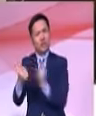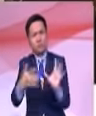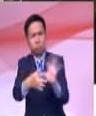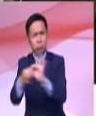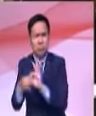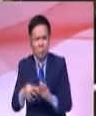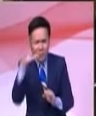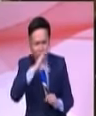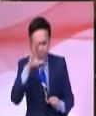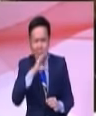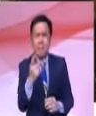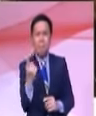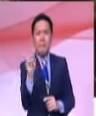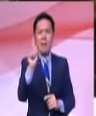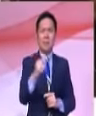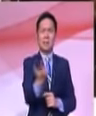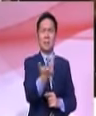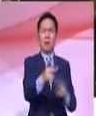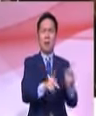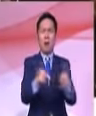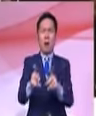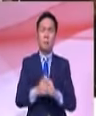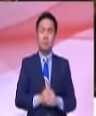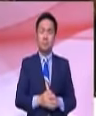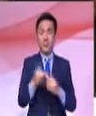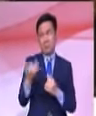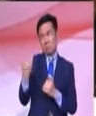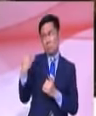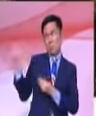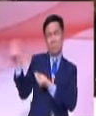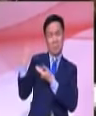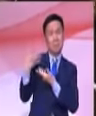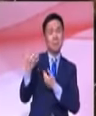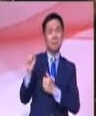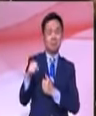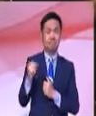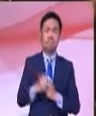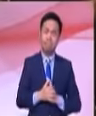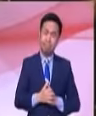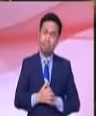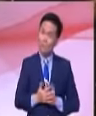Itulah tadi saya bertanya juga untuk mendapat pengesahan.